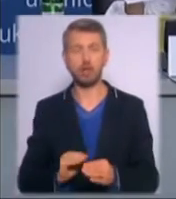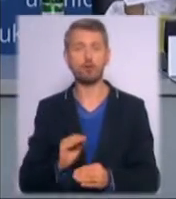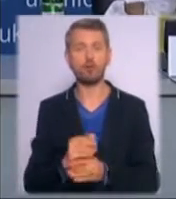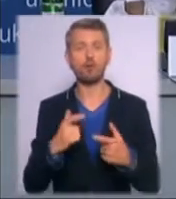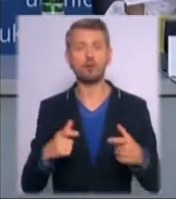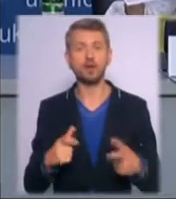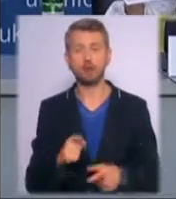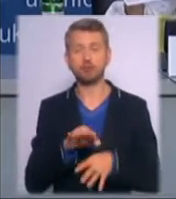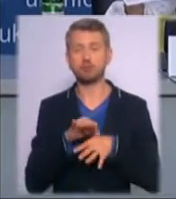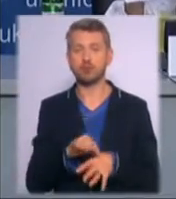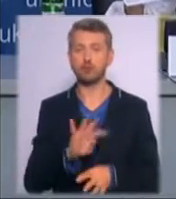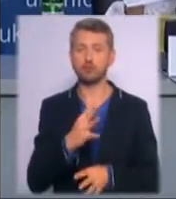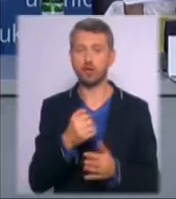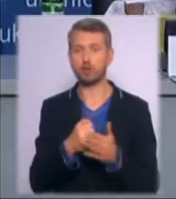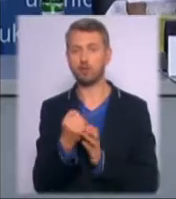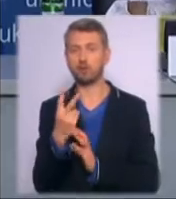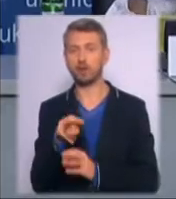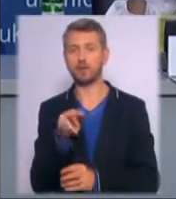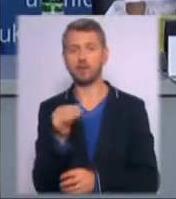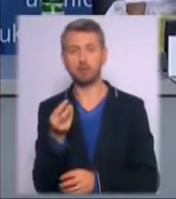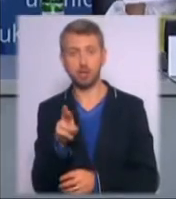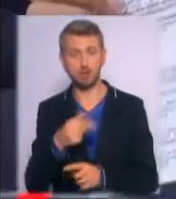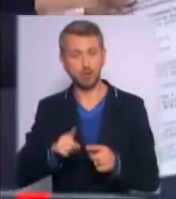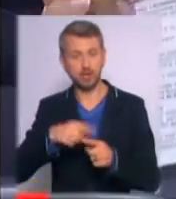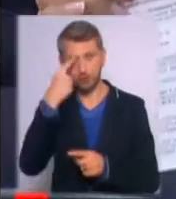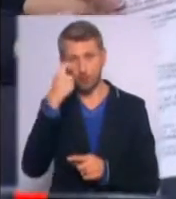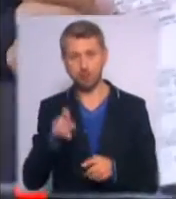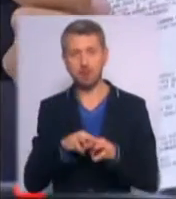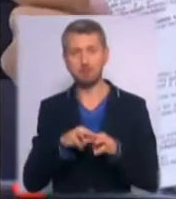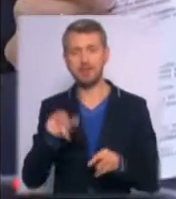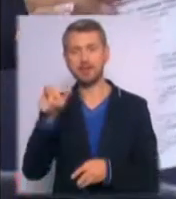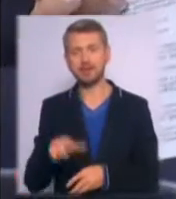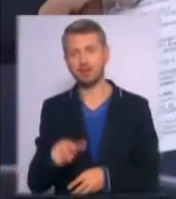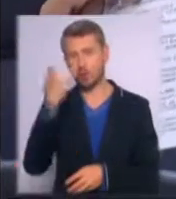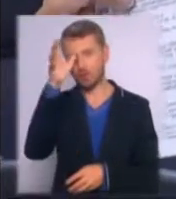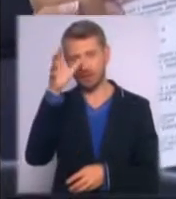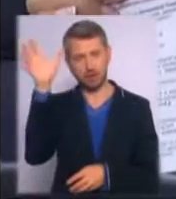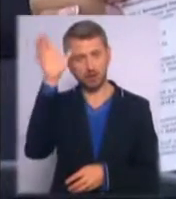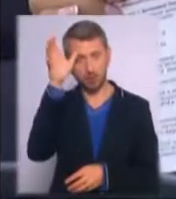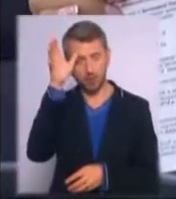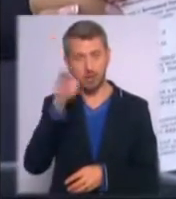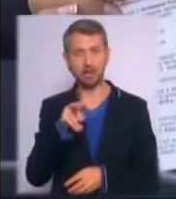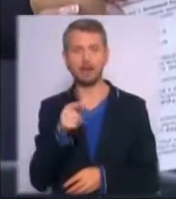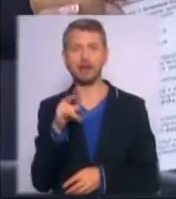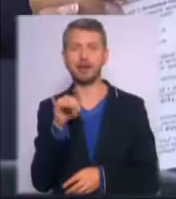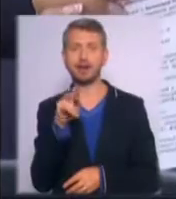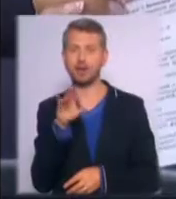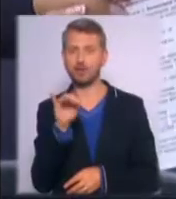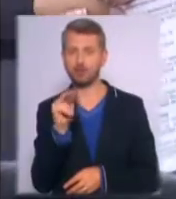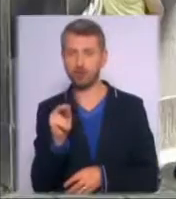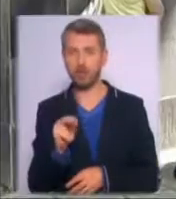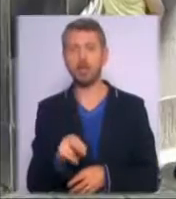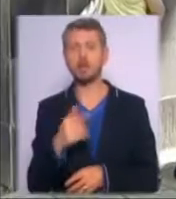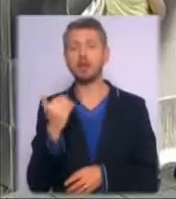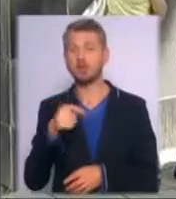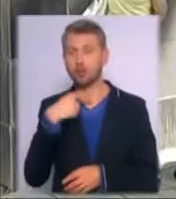них проведуть з 4 по 12 липня. Про це повідомила міністр освіти та науки Лілія Гриневич. За її словами, випускники з